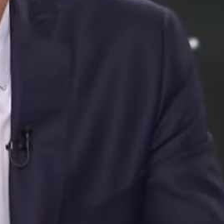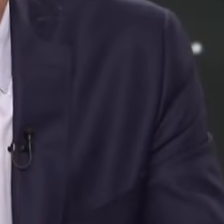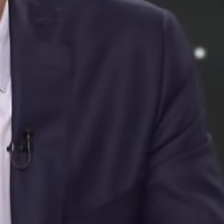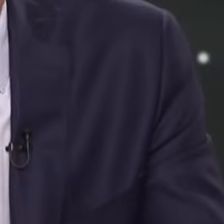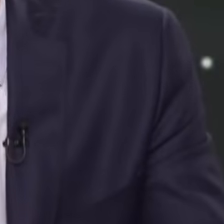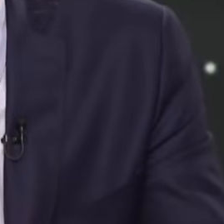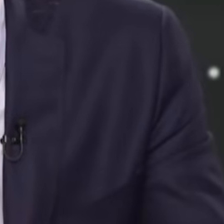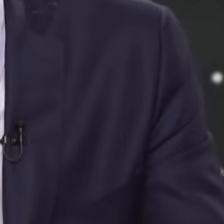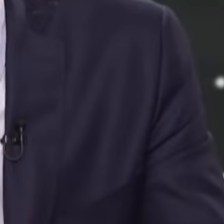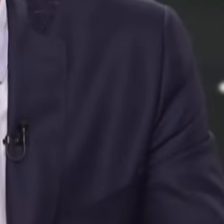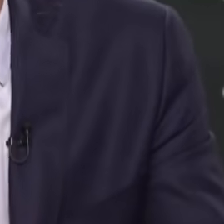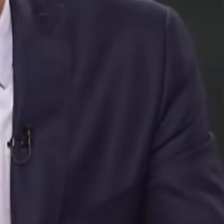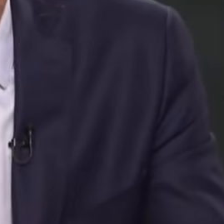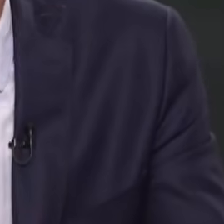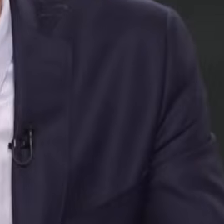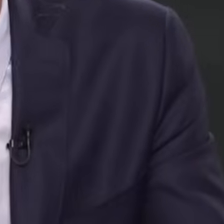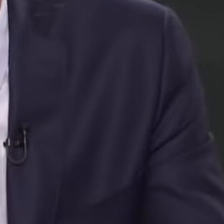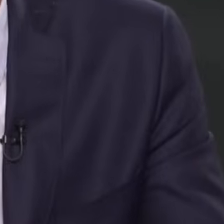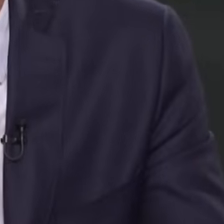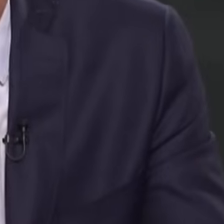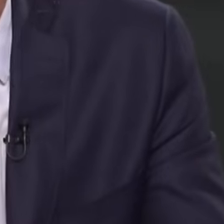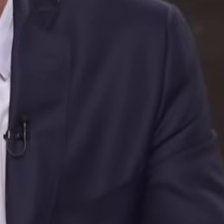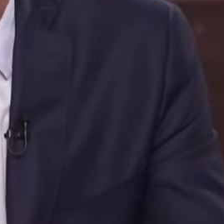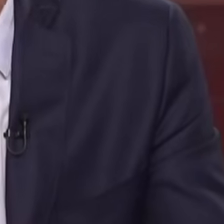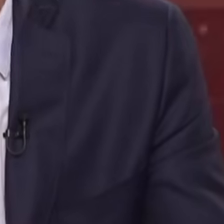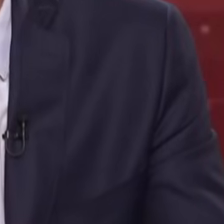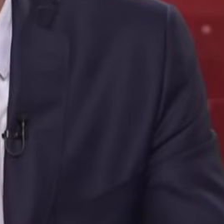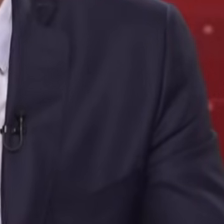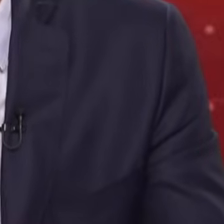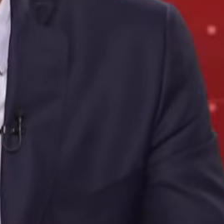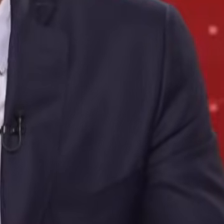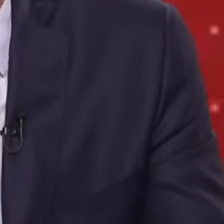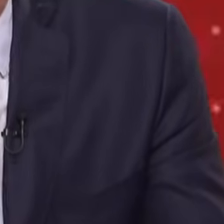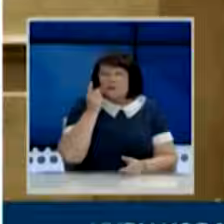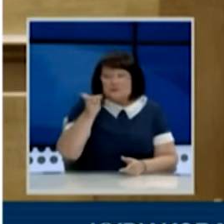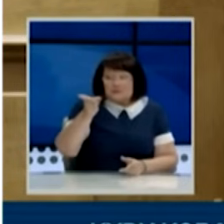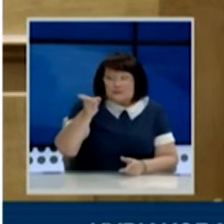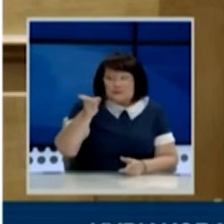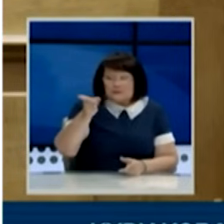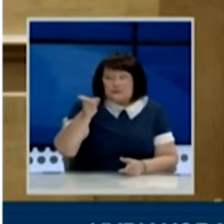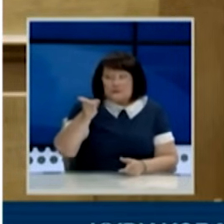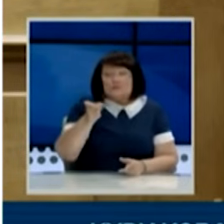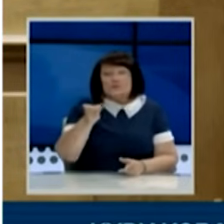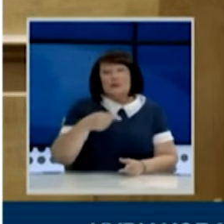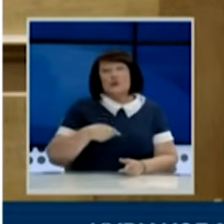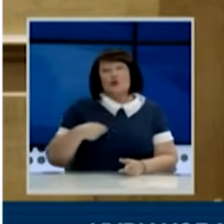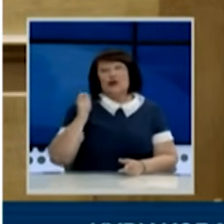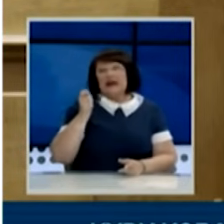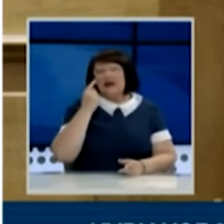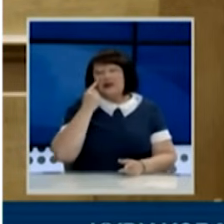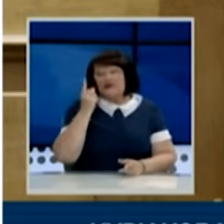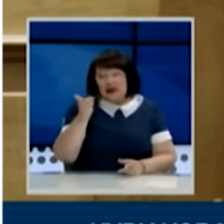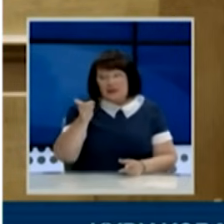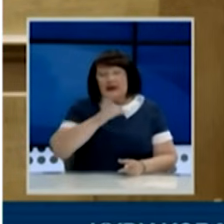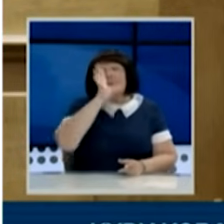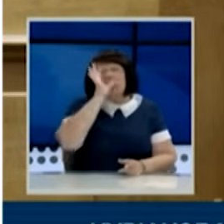τώρα. Όταν βρέχει στην Αθήνα, η Αθήνα πνίγεται. Δηλαδή, δεν είναι τωρινή κατάσταση αυτή. Βεβαίως, χρόνια